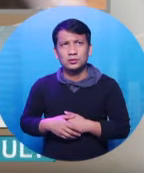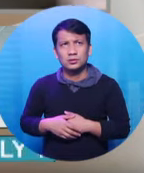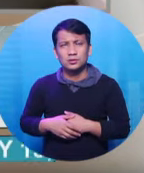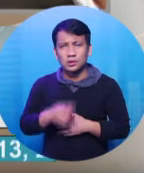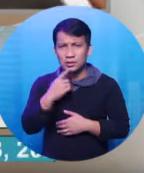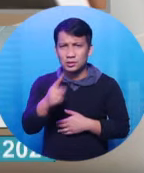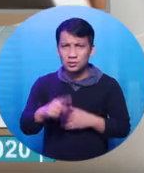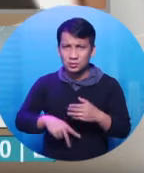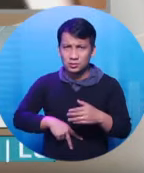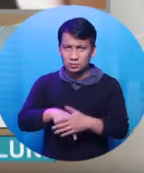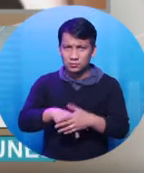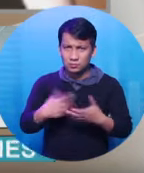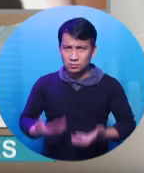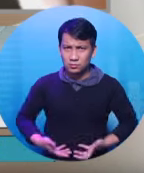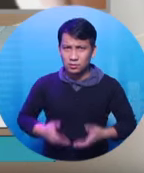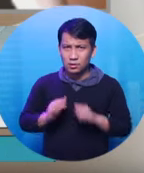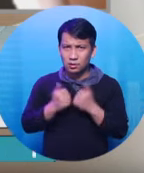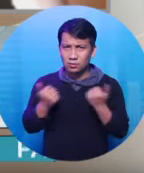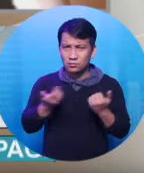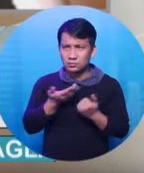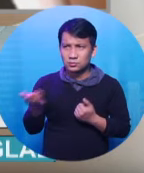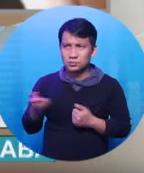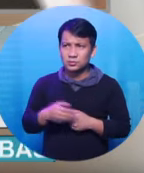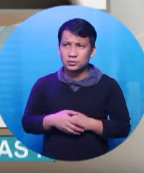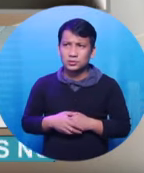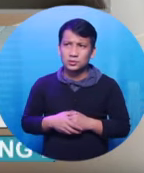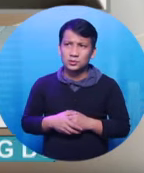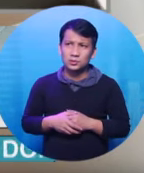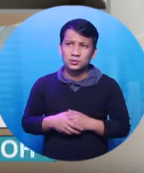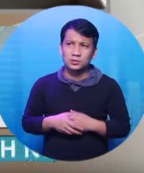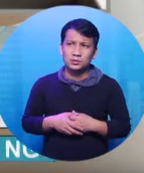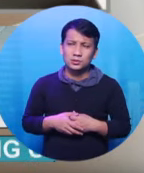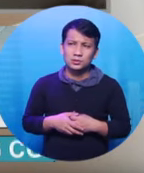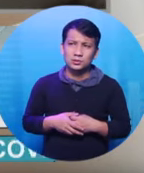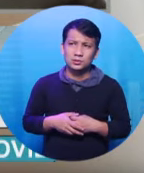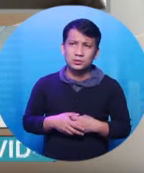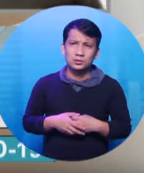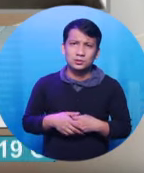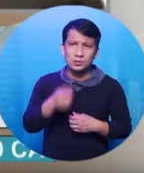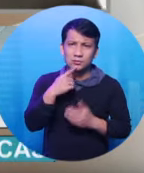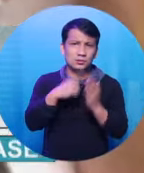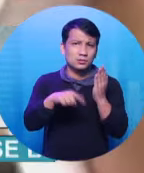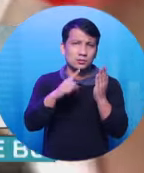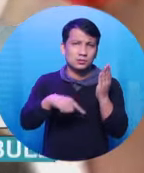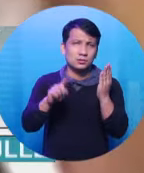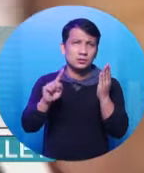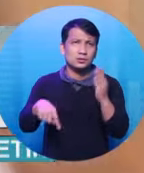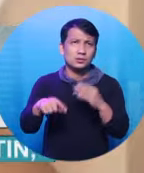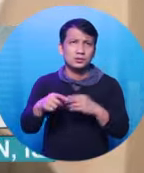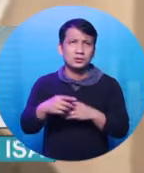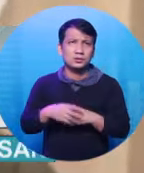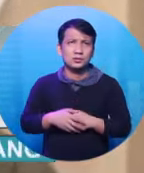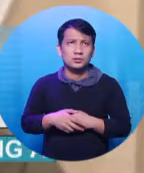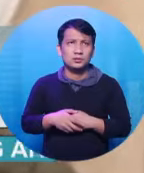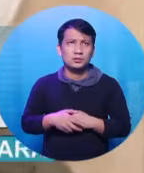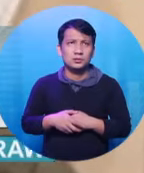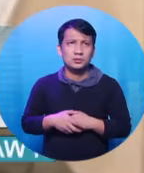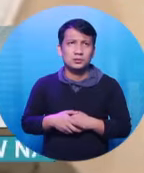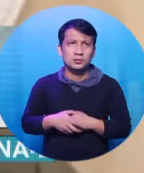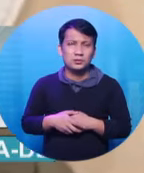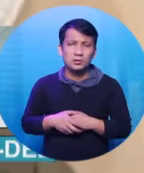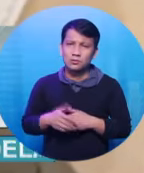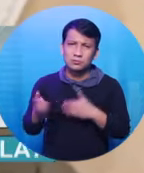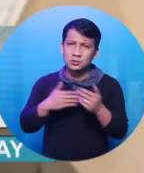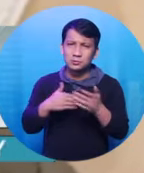yung pong pagbubuntis ninyo, kumusta naman po? Hindi pa po na-check at po. Hindi pa